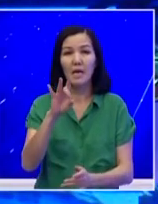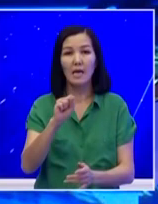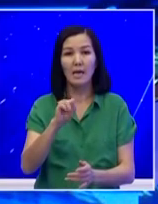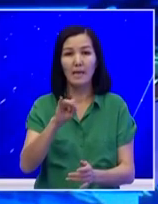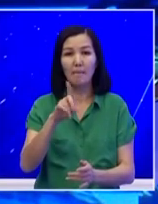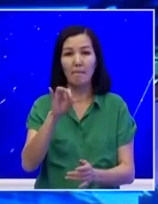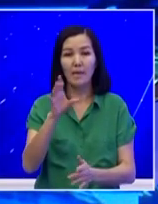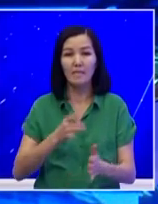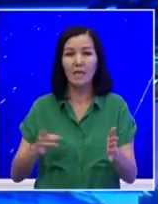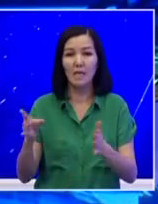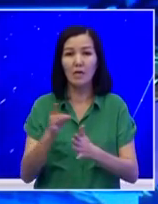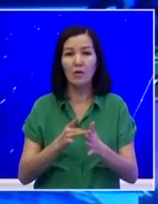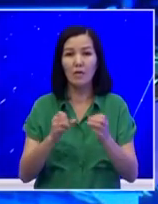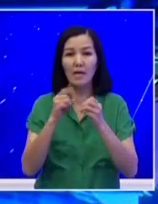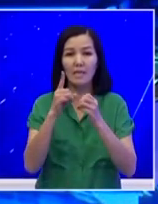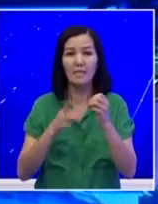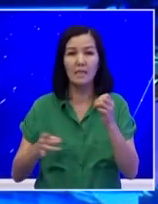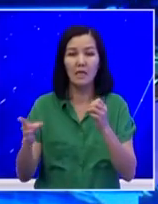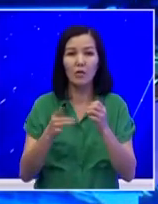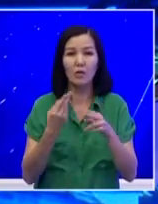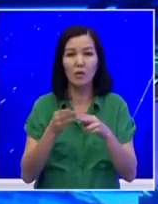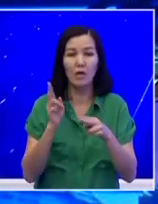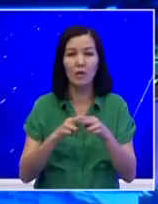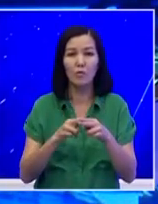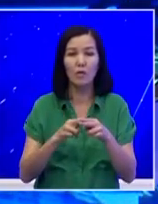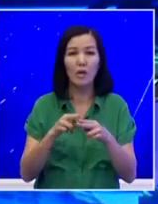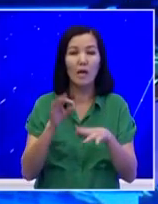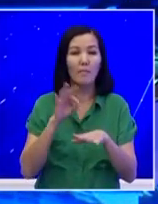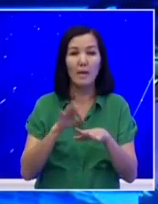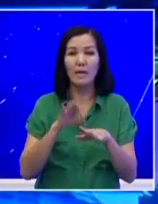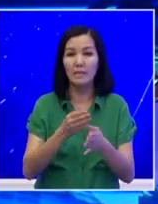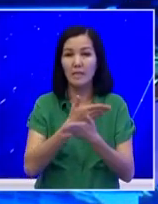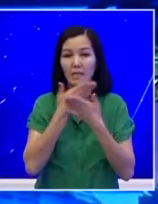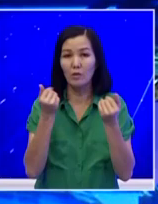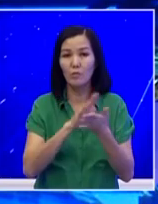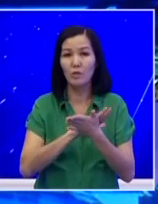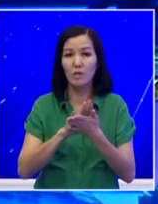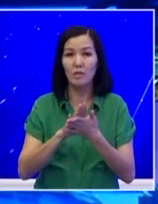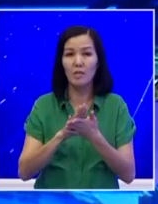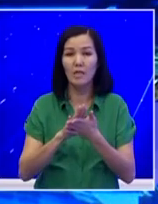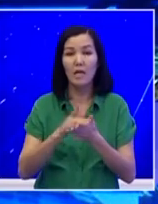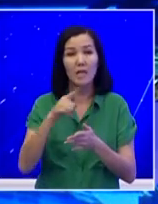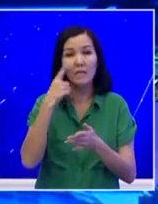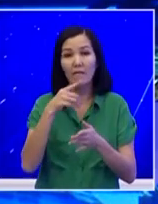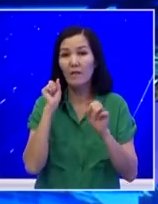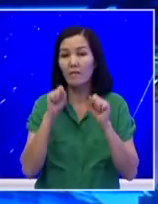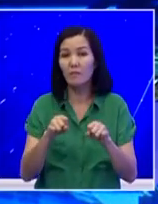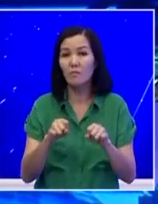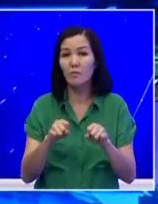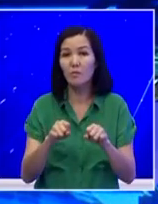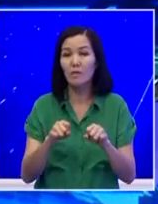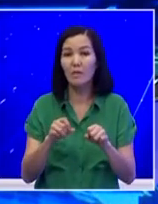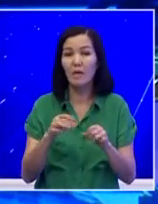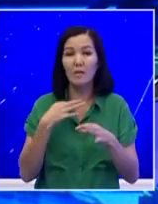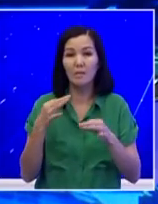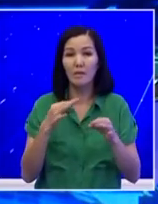Раймбекский район в числе 11 регионов, которых не коснулось распространения коронавируса. Однако это не говорит о возможности